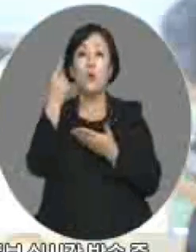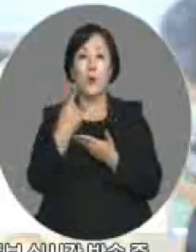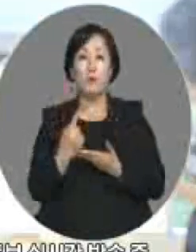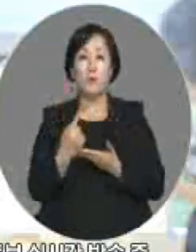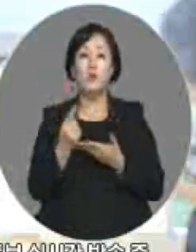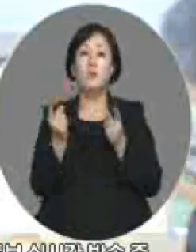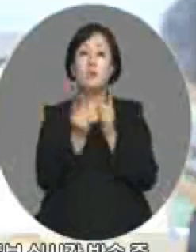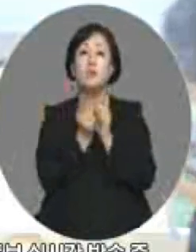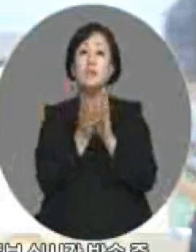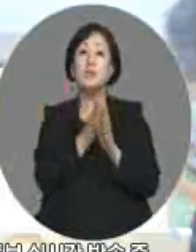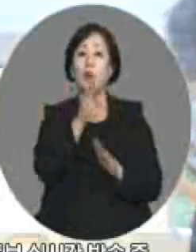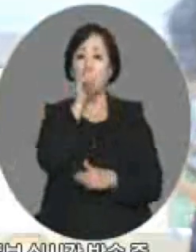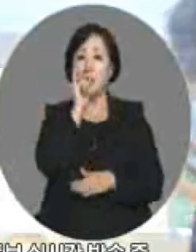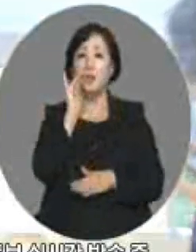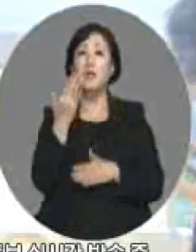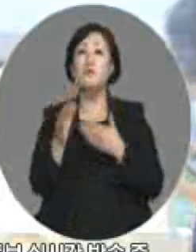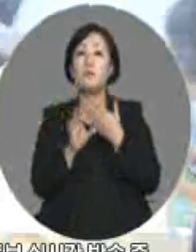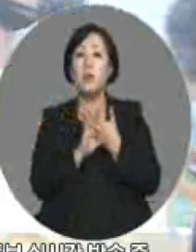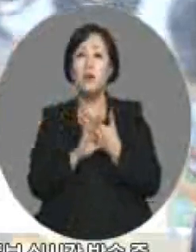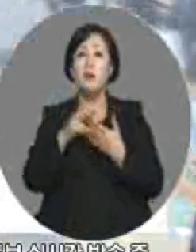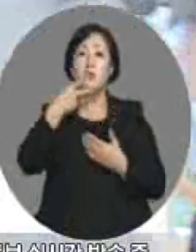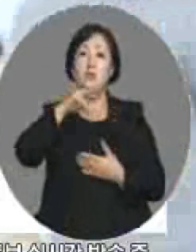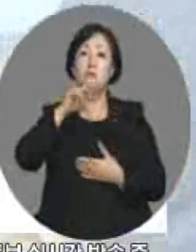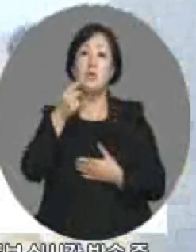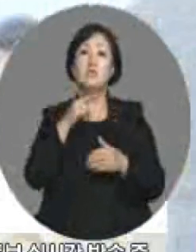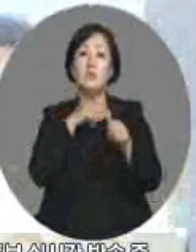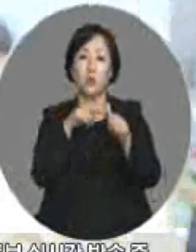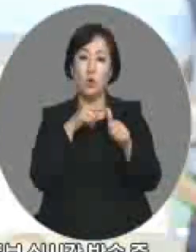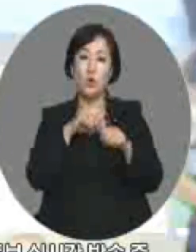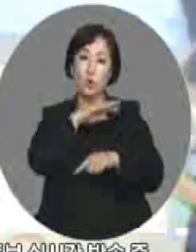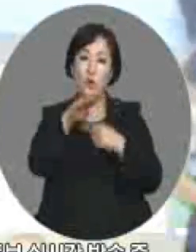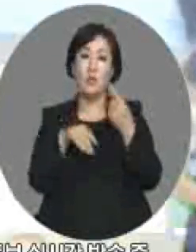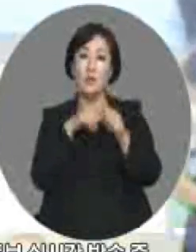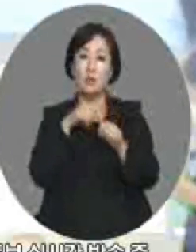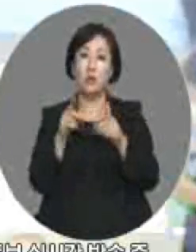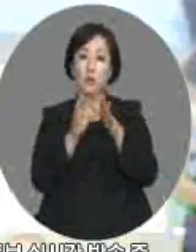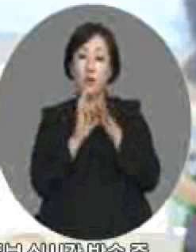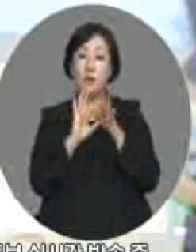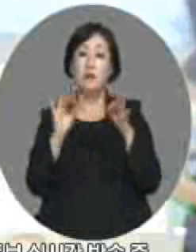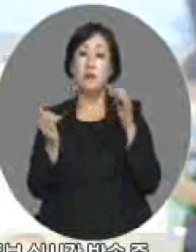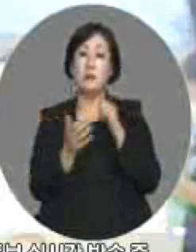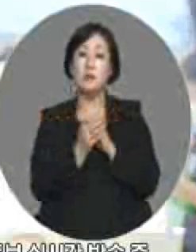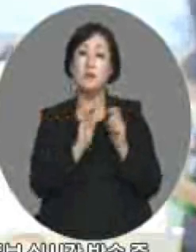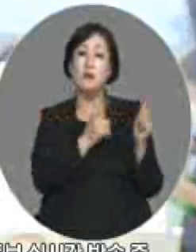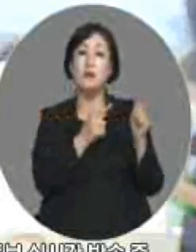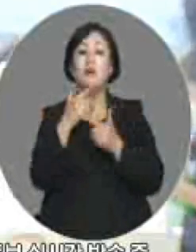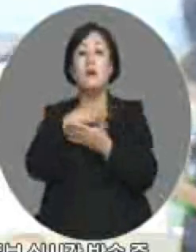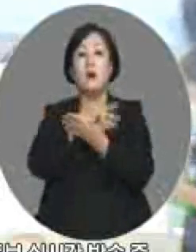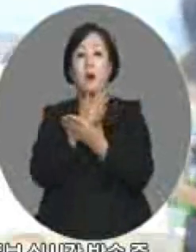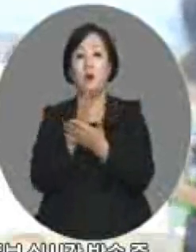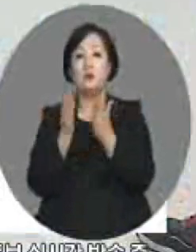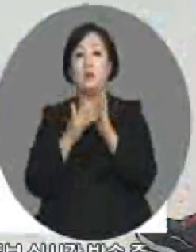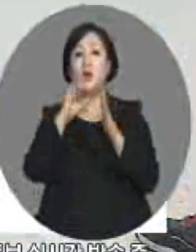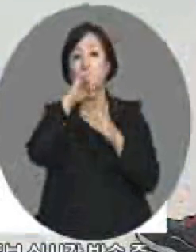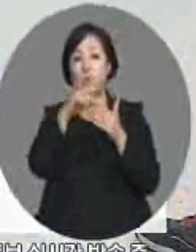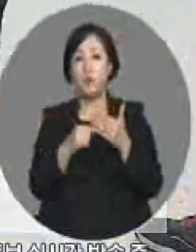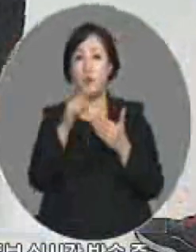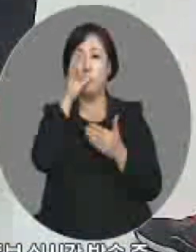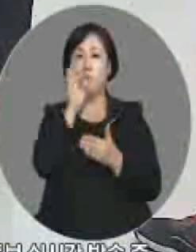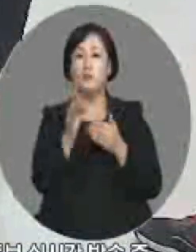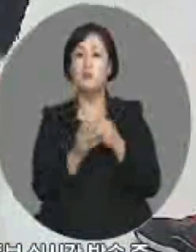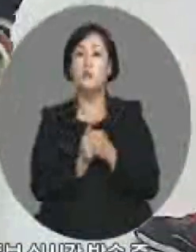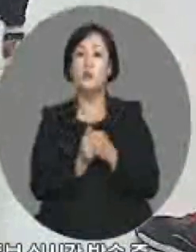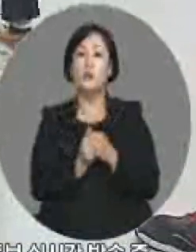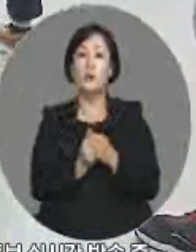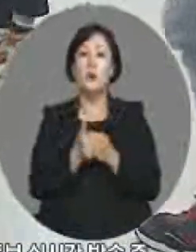아마 스마트 교육이나 또는 환경 교육 관련해서 다양한 콘텐츠를 울산에서 그린 스마트 미래